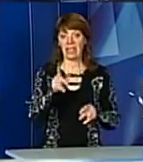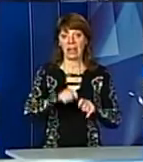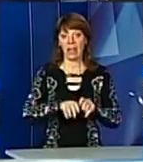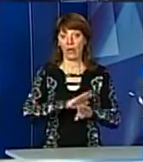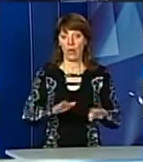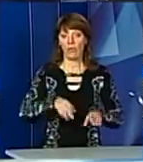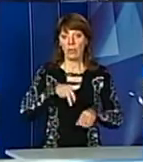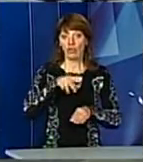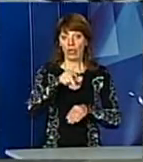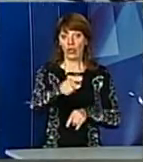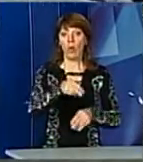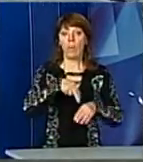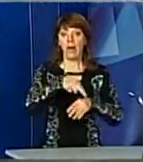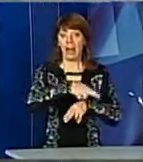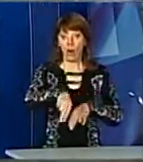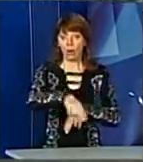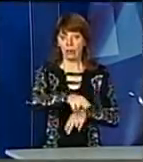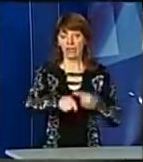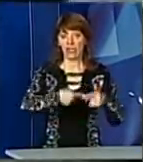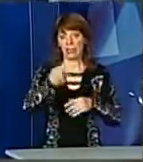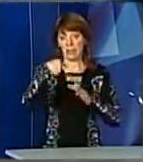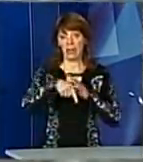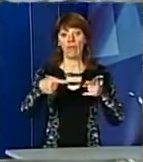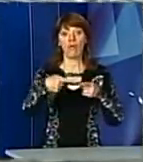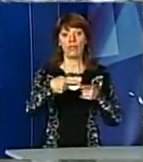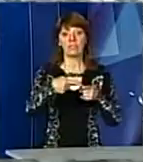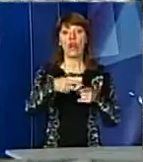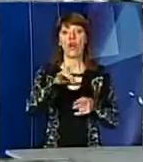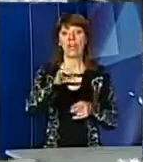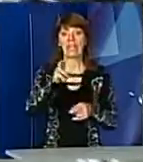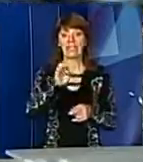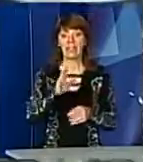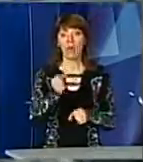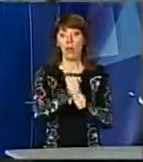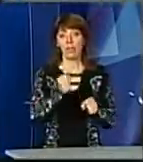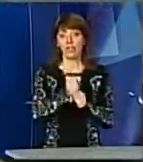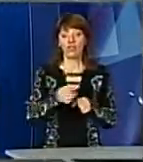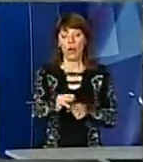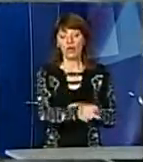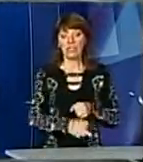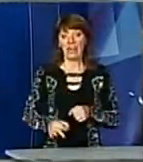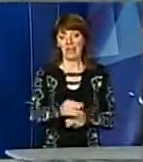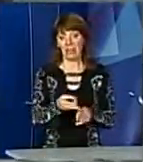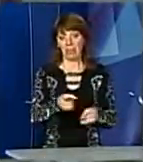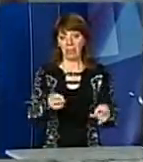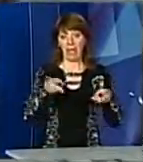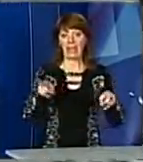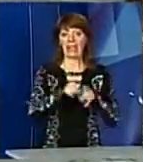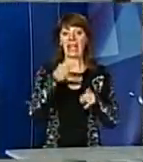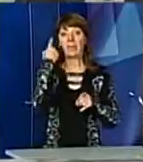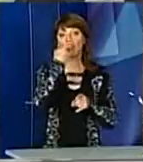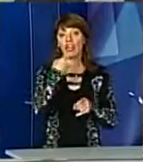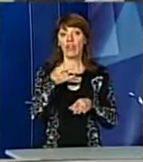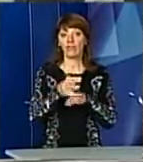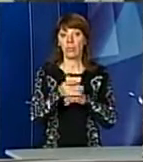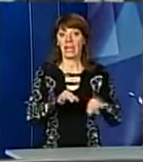нерегульованому пішохідному переході через Підвальну на розі з вулицею Братів Рогатинців облаштують острівець безпеки. Таким чином автомобілі,